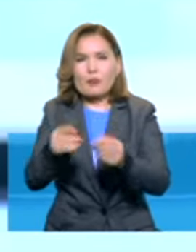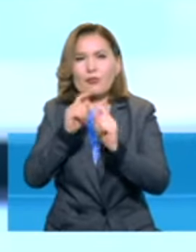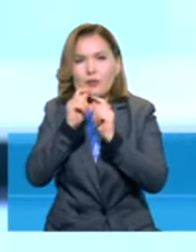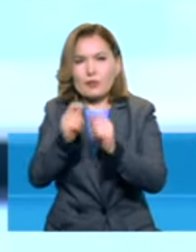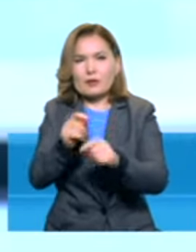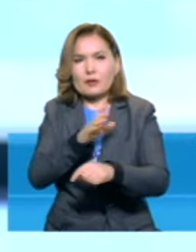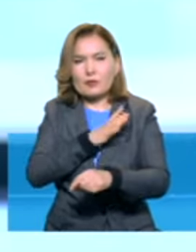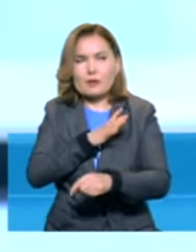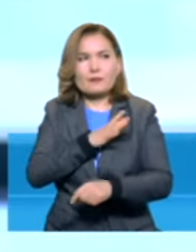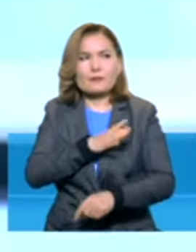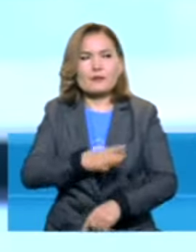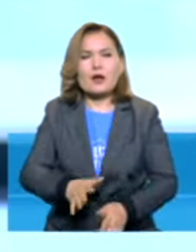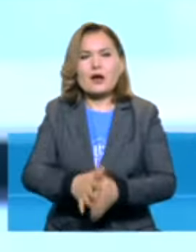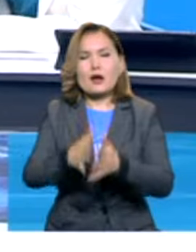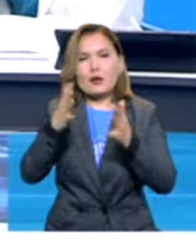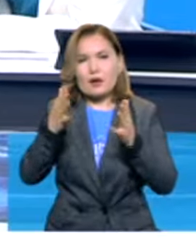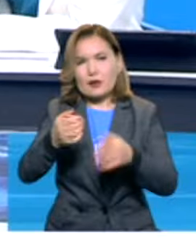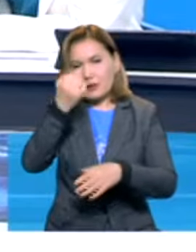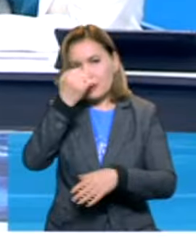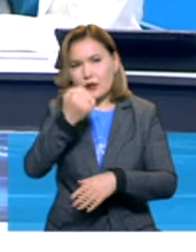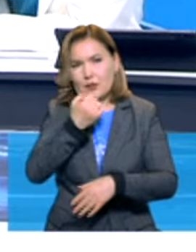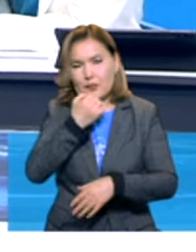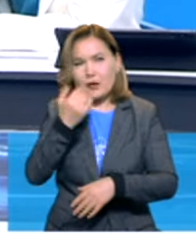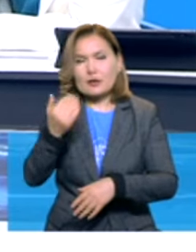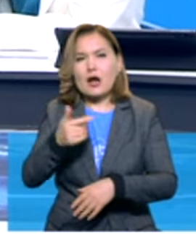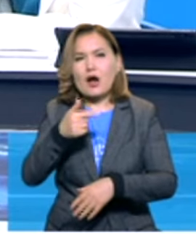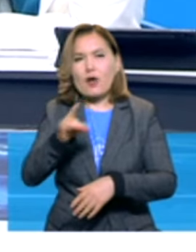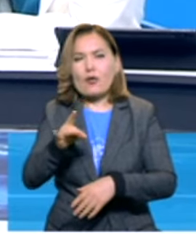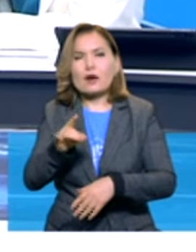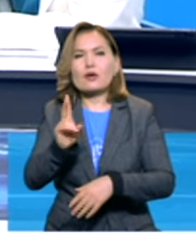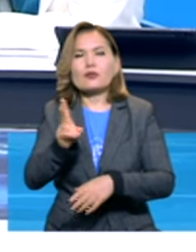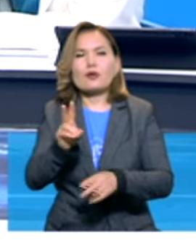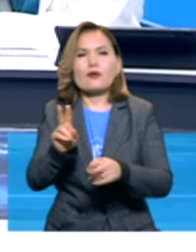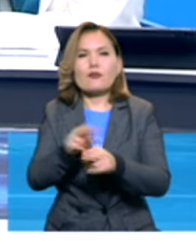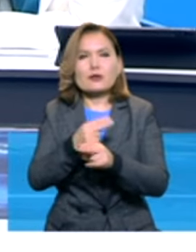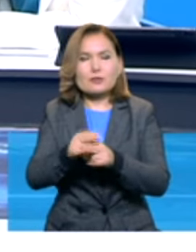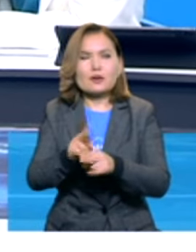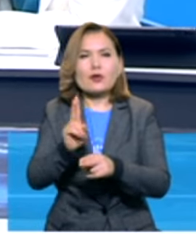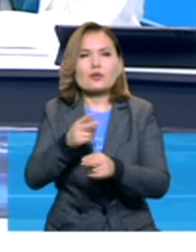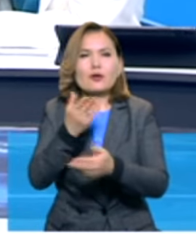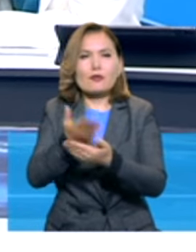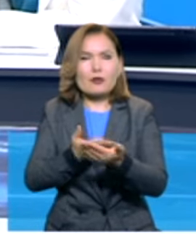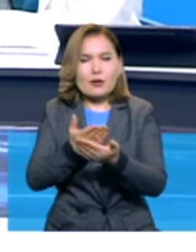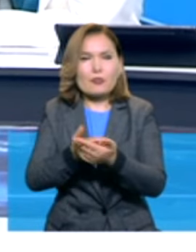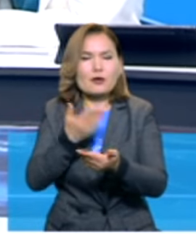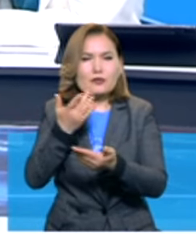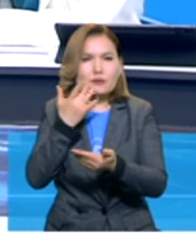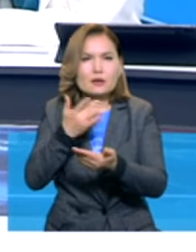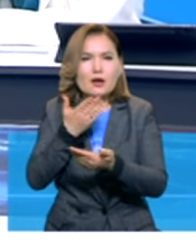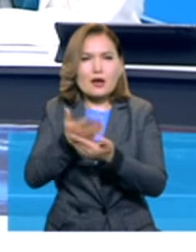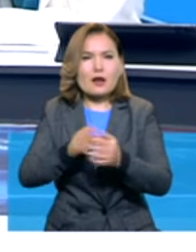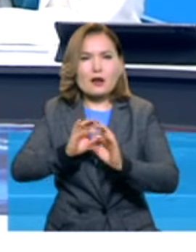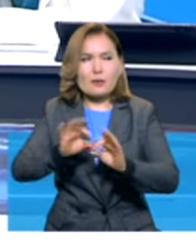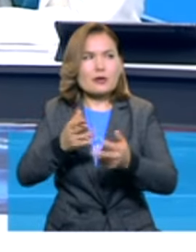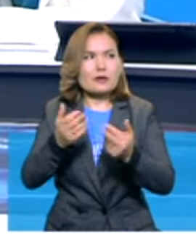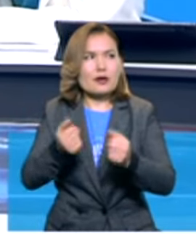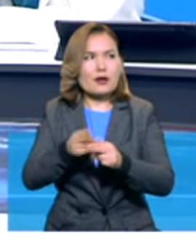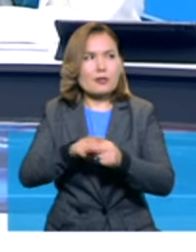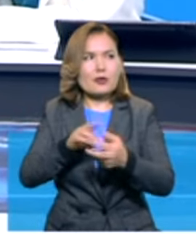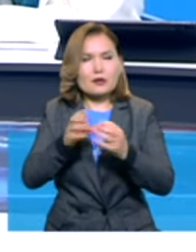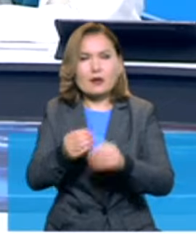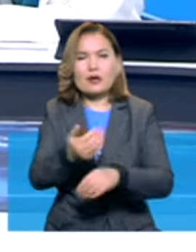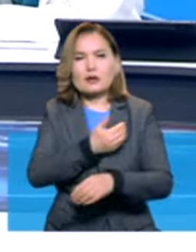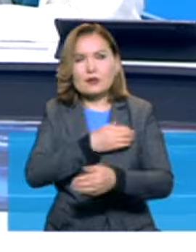Бәрекелді. Гүлшат ханым, Гаухарға кім үлгі болды? Сіздің тәрбие бересіз ба, айтасыз ба? Біз енді осы жерде